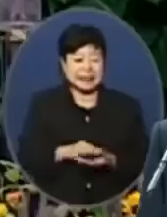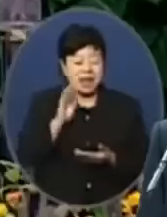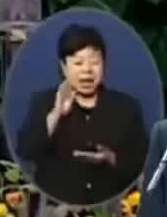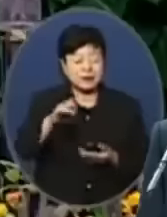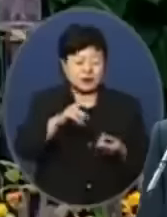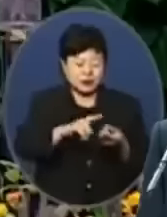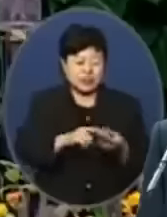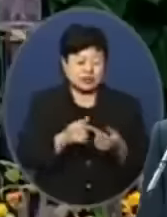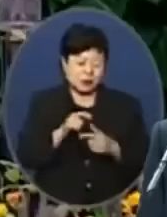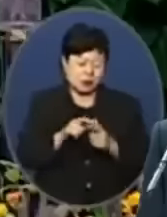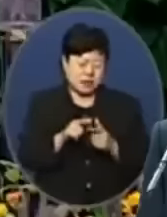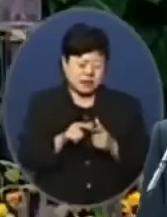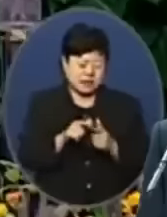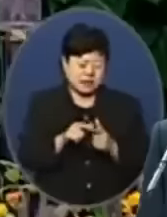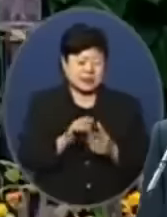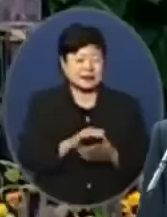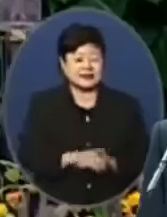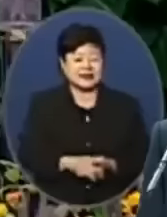고민을 했는데